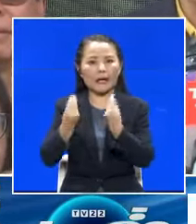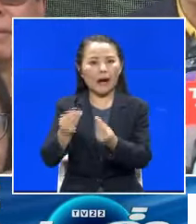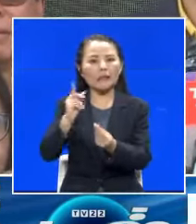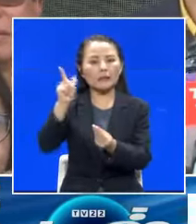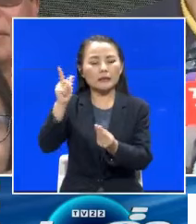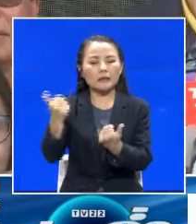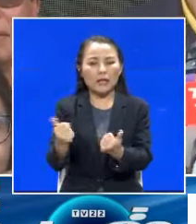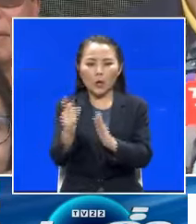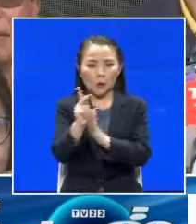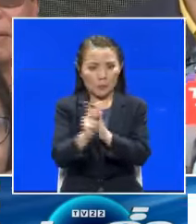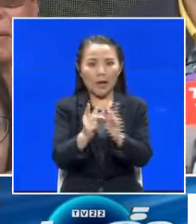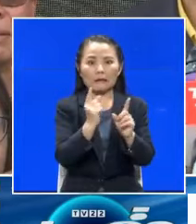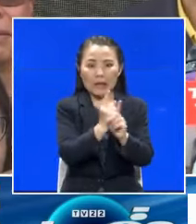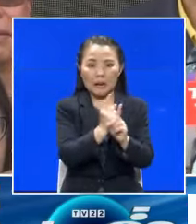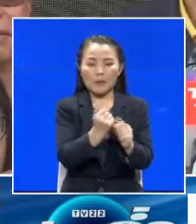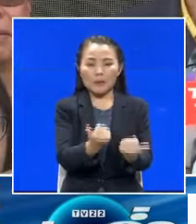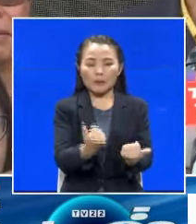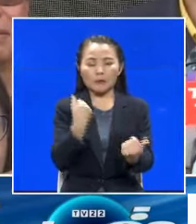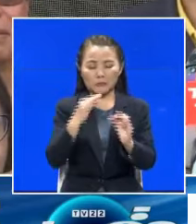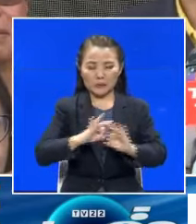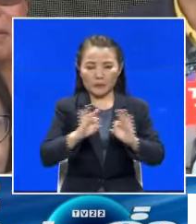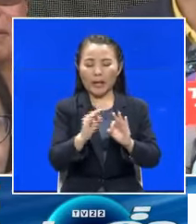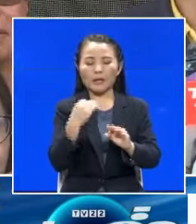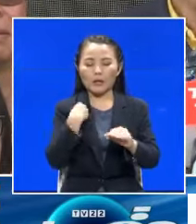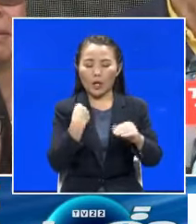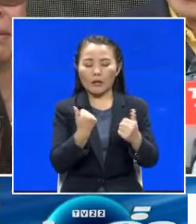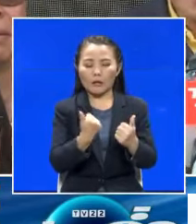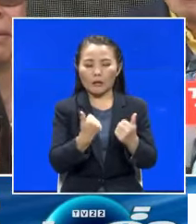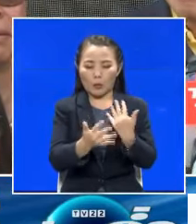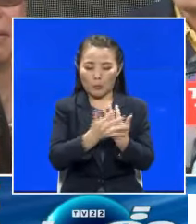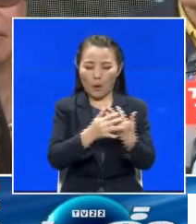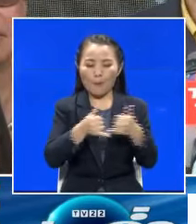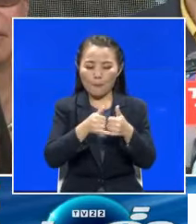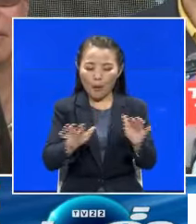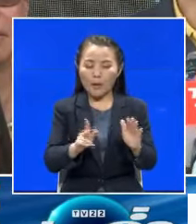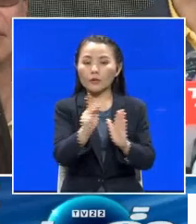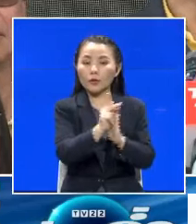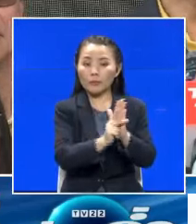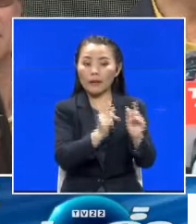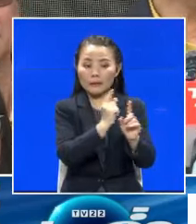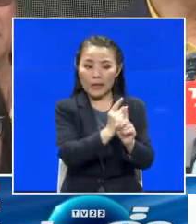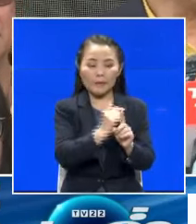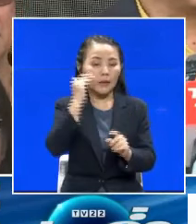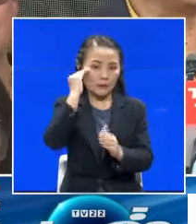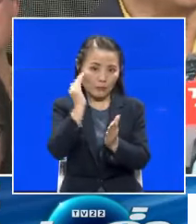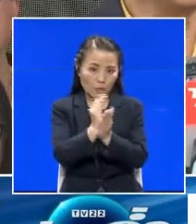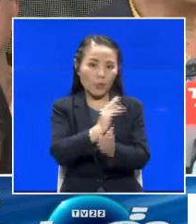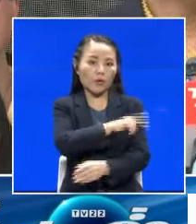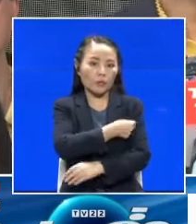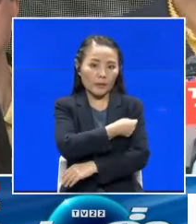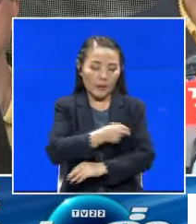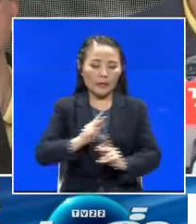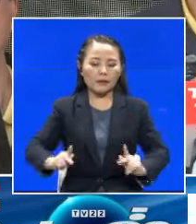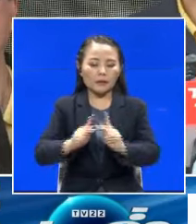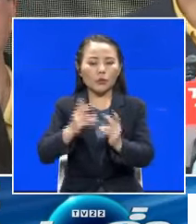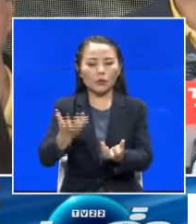ายเรียบร้อยแล้วก็ออกมาก็เป็นไปตามข้อกฎหมายเหมือนกันนะคะกรมราชทัณฑ์เองโรงพยาบาลตำรวจแล้วก็กระทรวงยุติธรรม